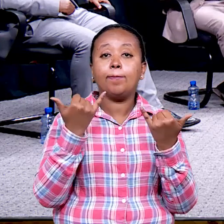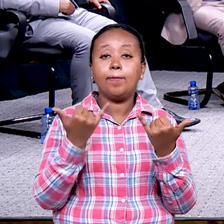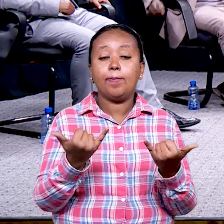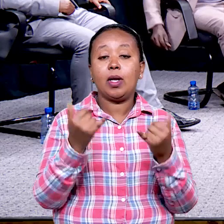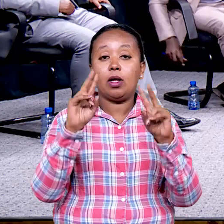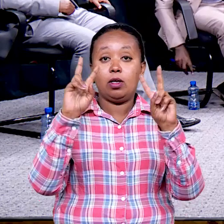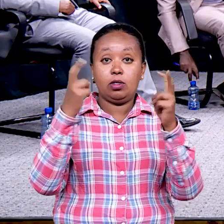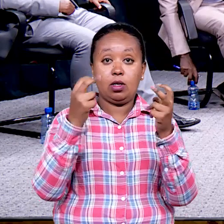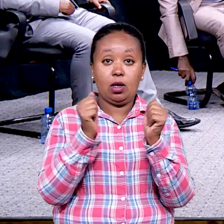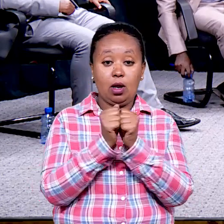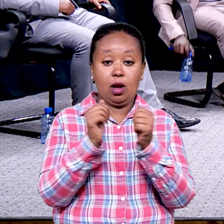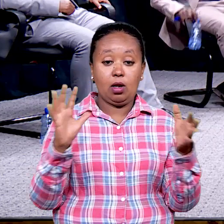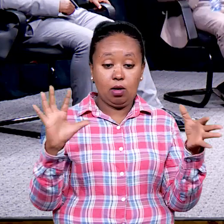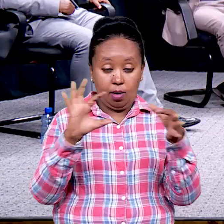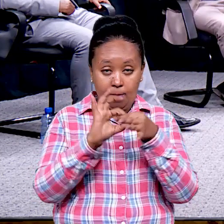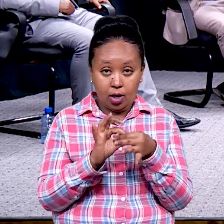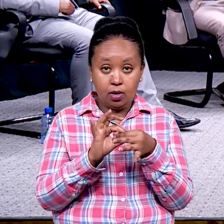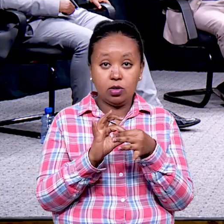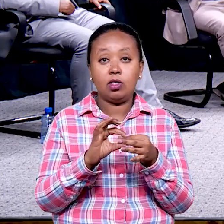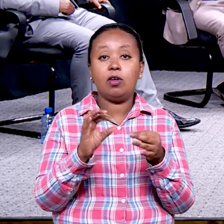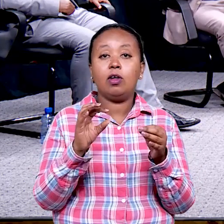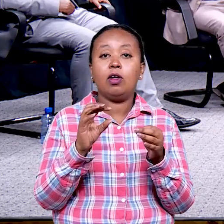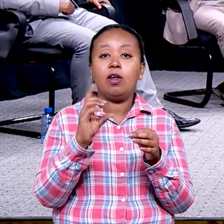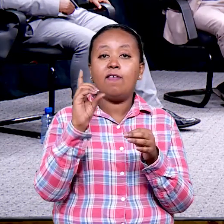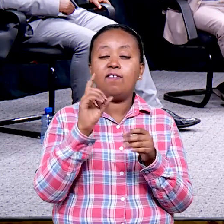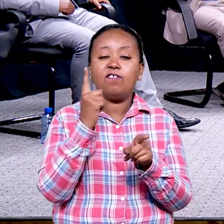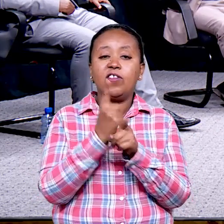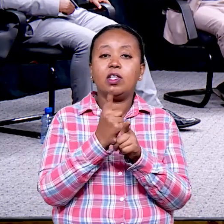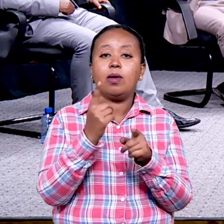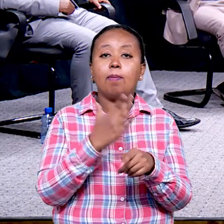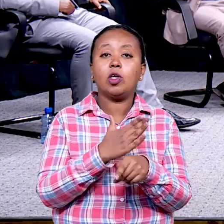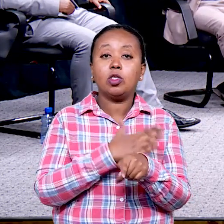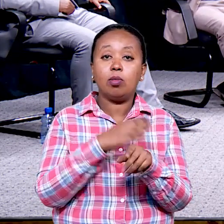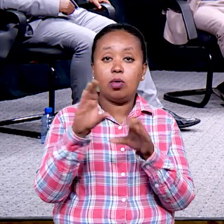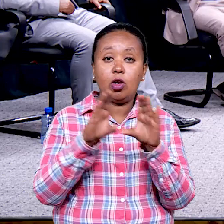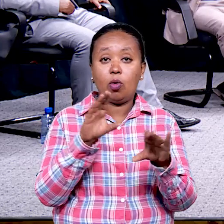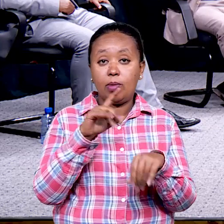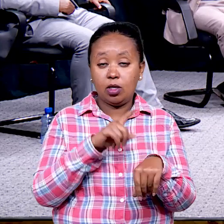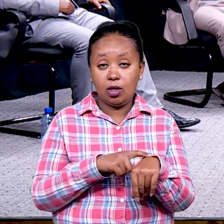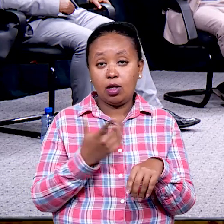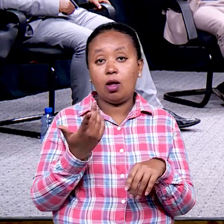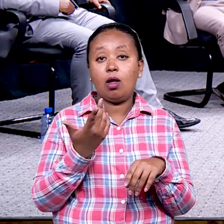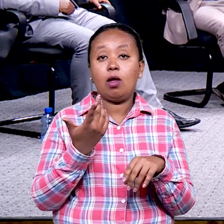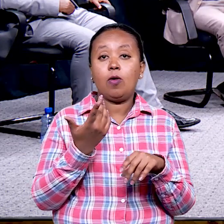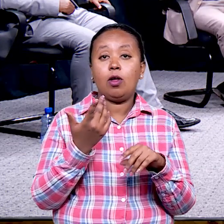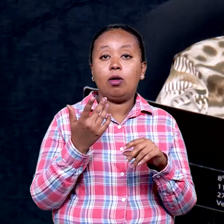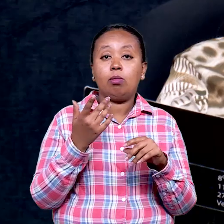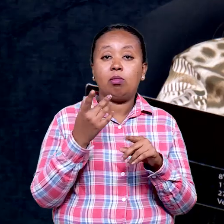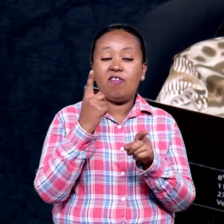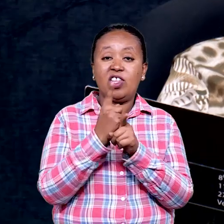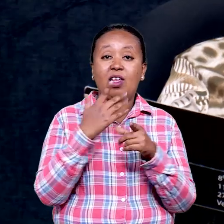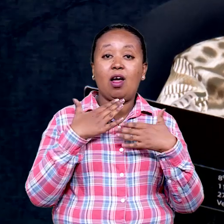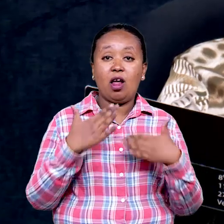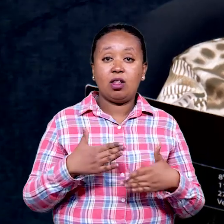ከአሁን ከርዕሰ ጉዳያችን ጋር ለማያያዝ የፍትህ ማሻሻያዎች በሚደረጉበት ጊዜ በፍትህ አካላት